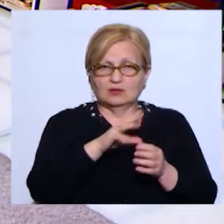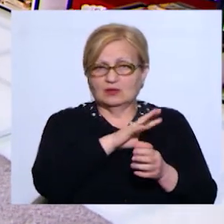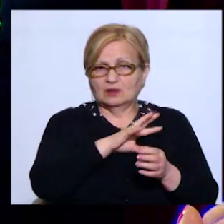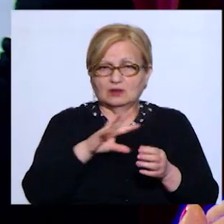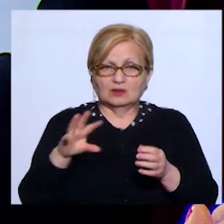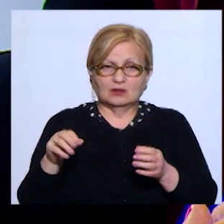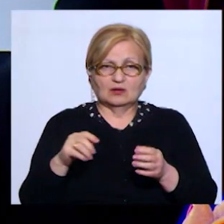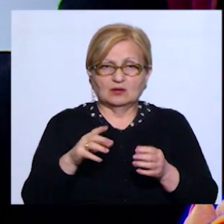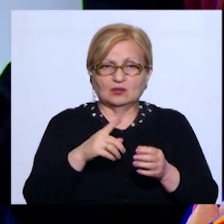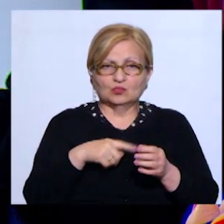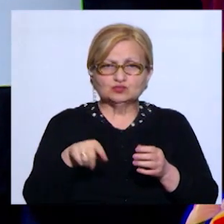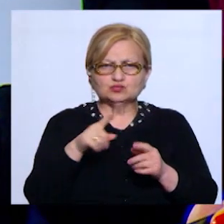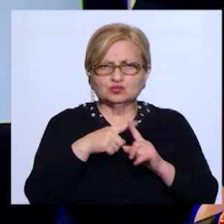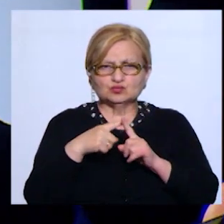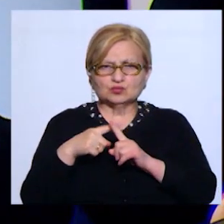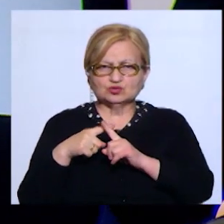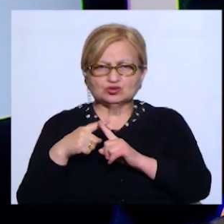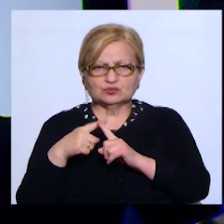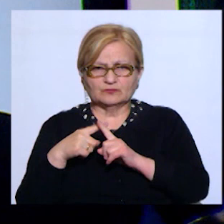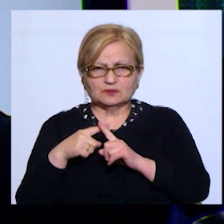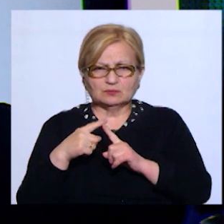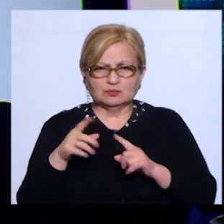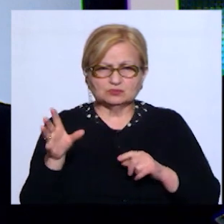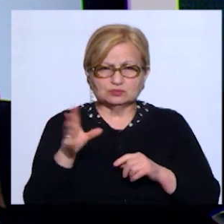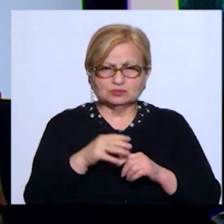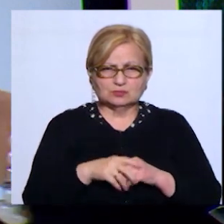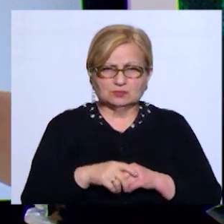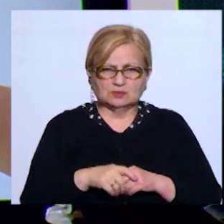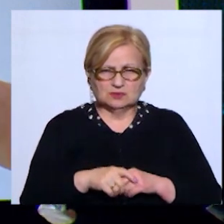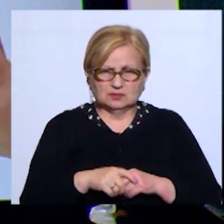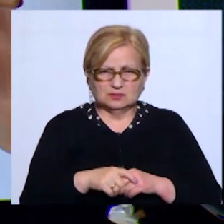უნდა შეკრიბოთ. აი ესე.